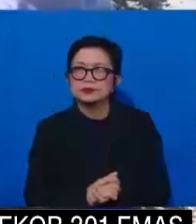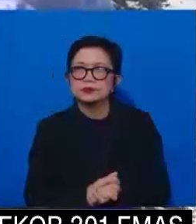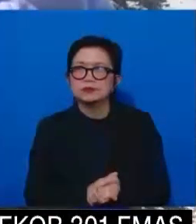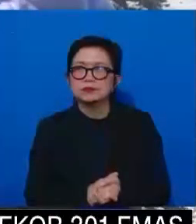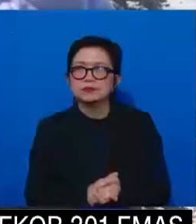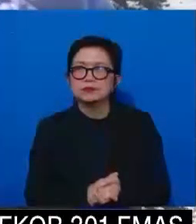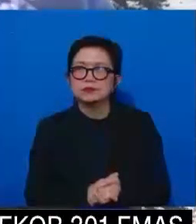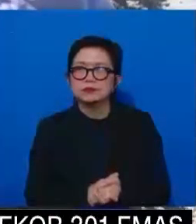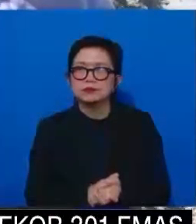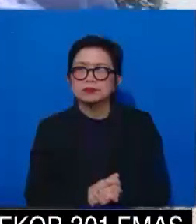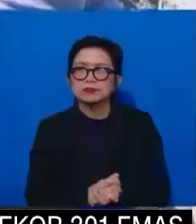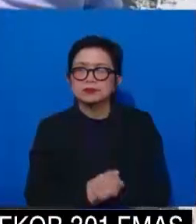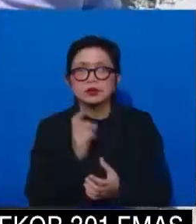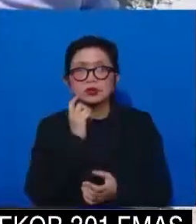ukurannya